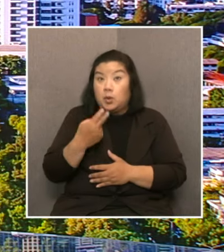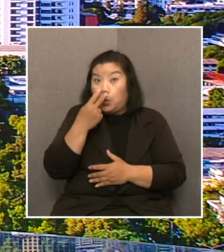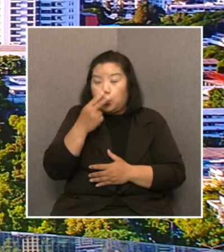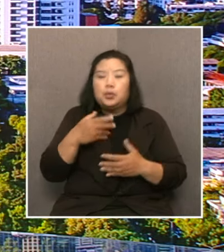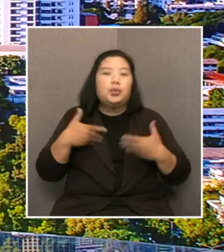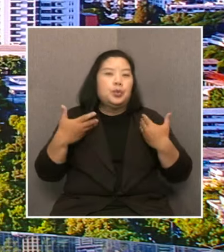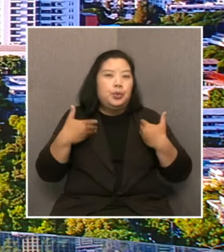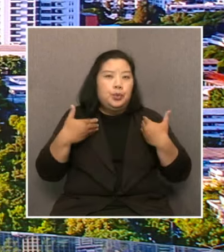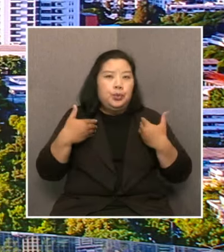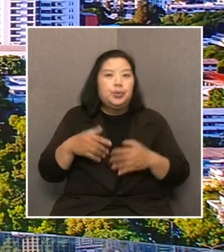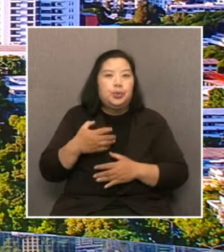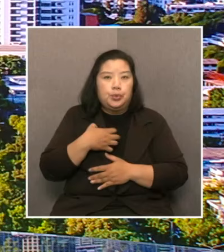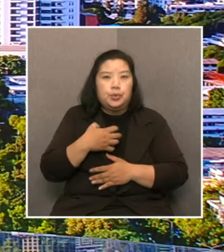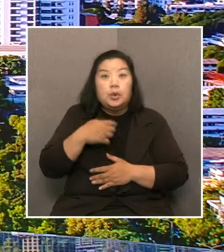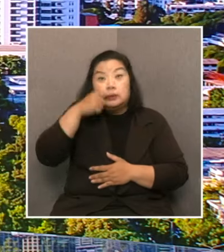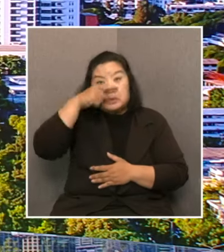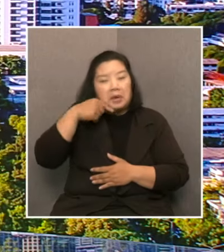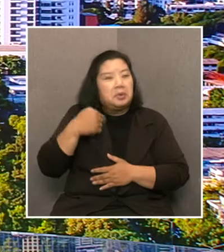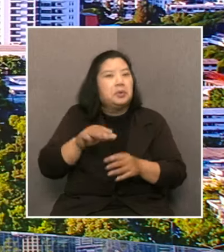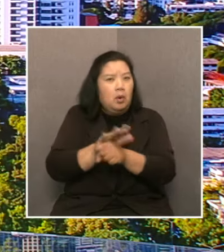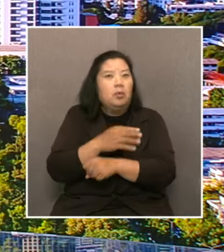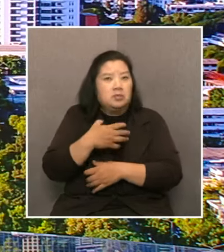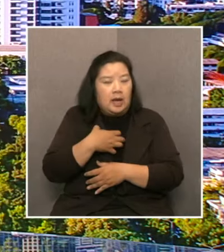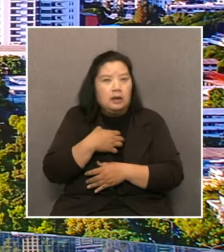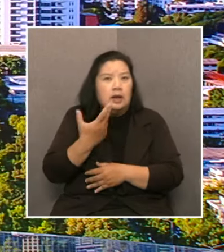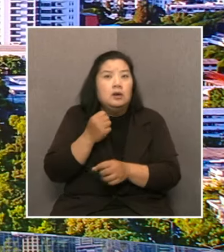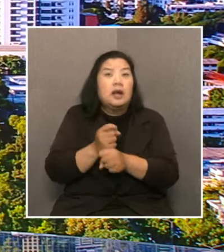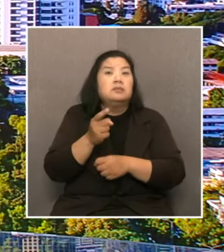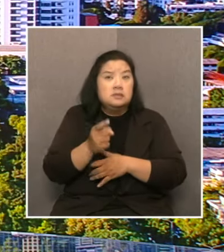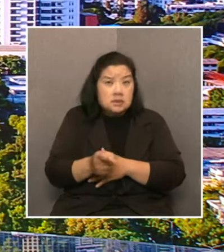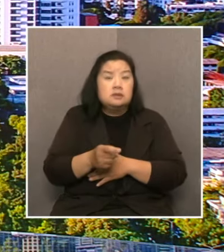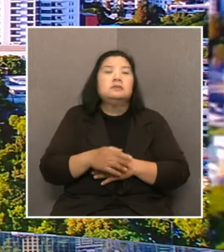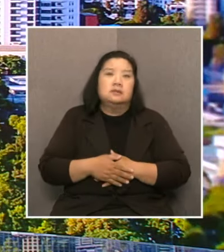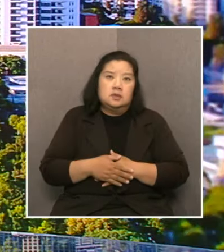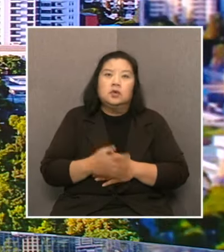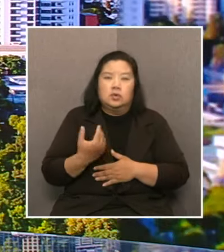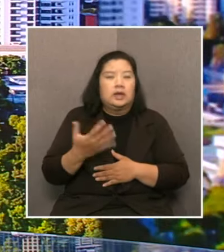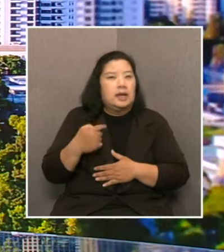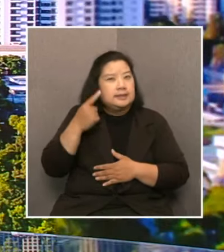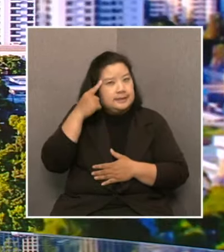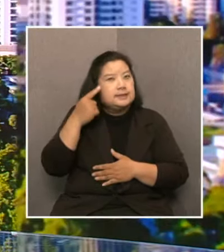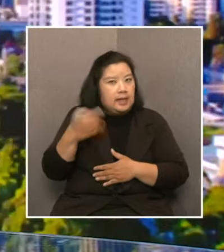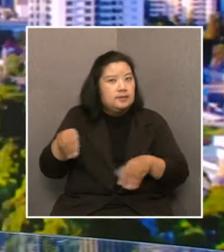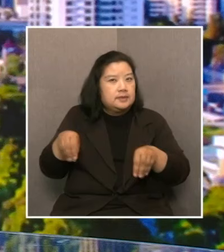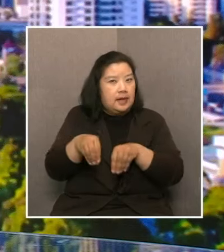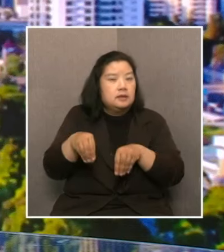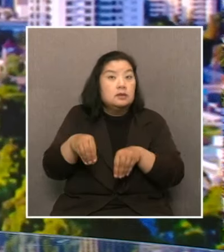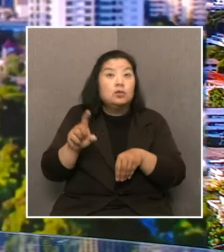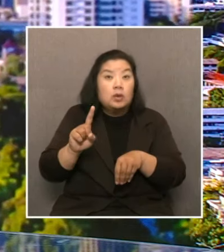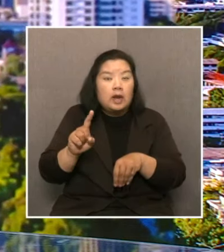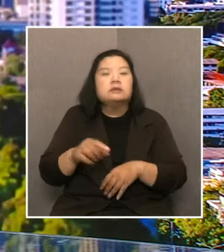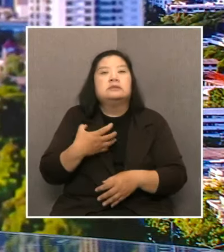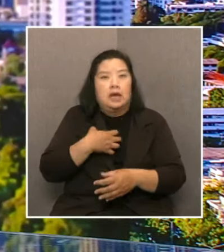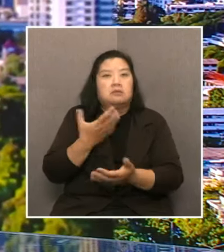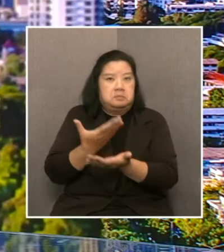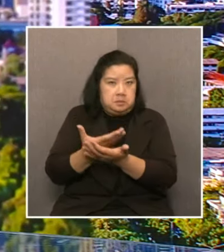คะหลายคนก็อยากที่จะให้เกิดขึ้นค่ะแล้วก็เห็นเป็นรูปเป็นร่างมากขึ้นนะคะใกล้ความจริงเข้ามาทุกทีแล้วค่ะก็จะเป็นการเพิ่มเม็ดเงินด้าน